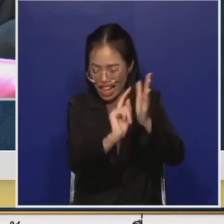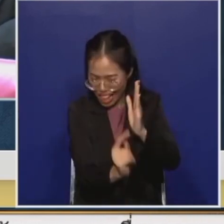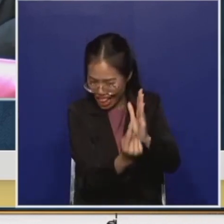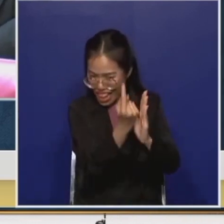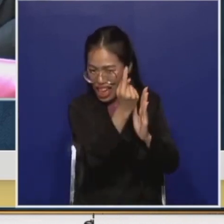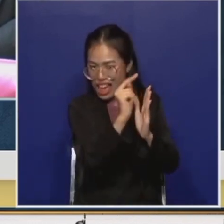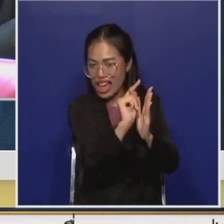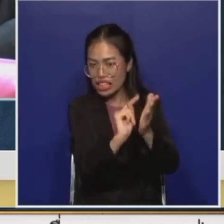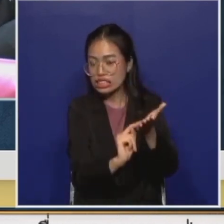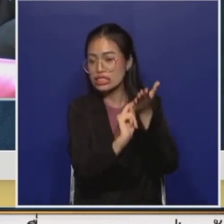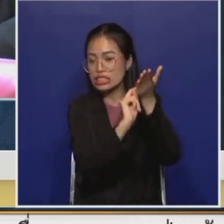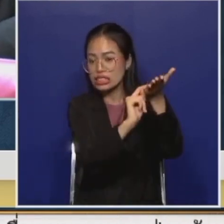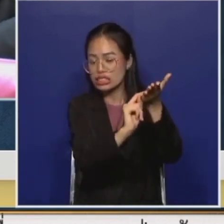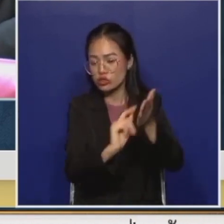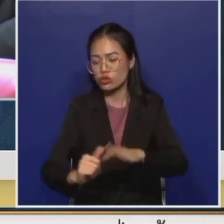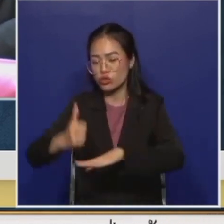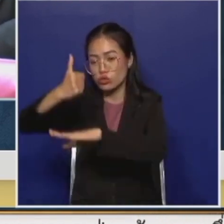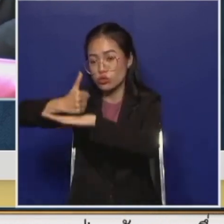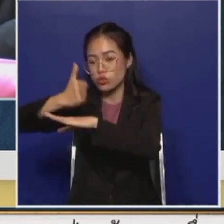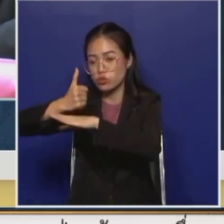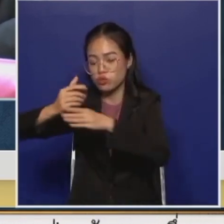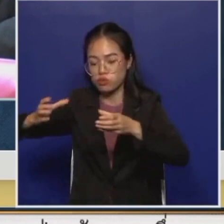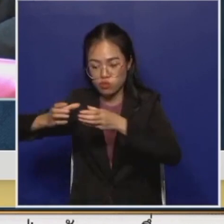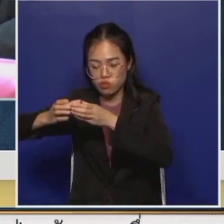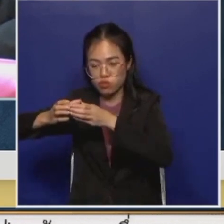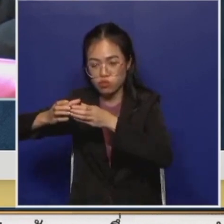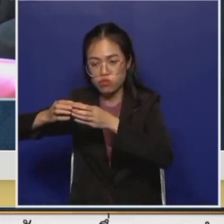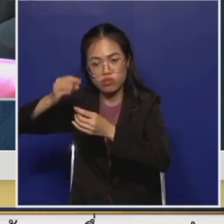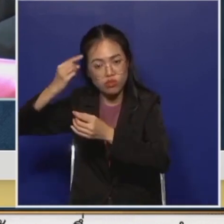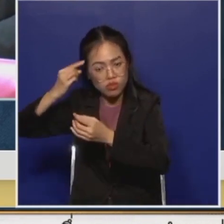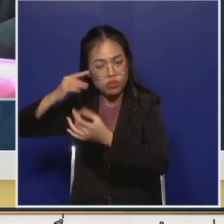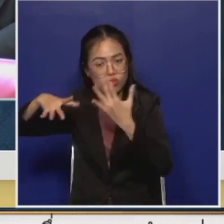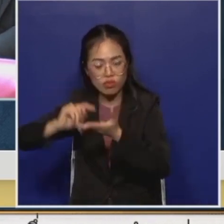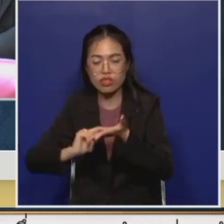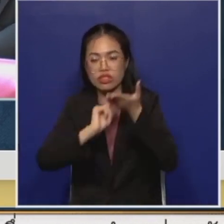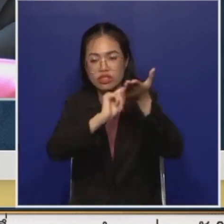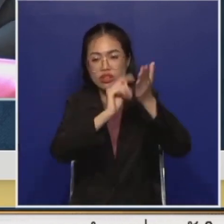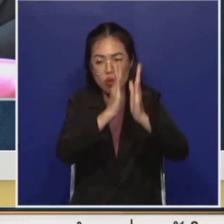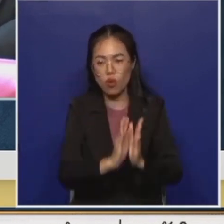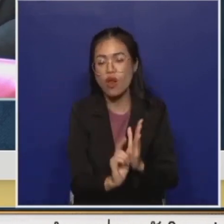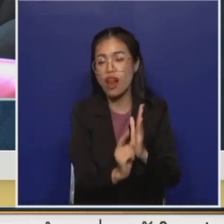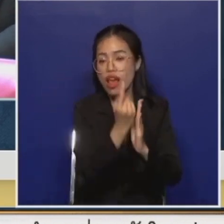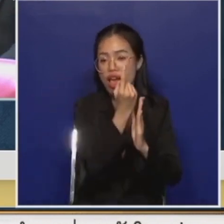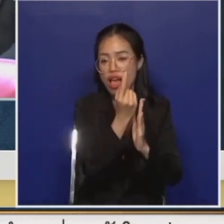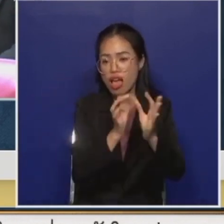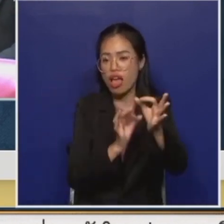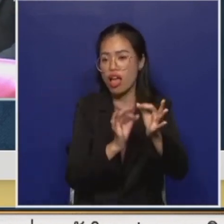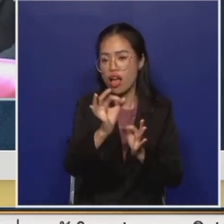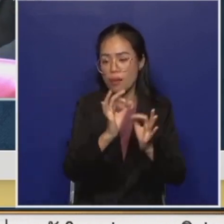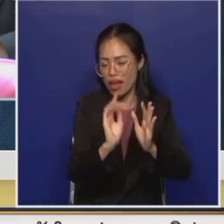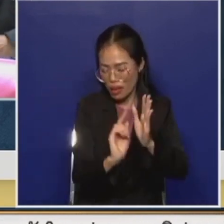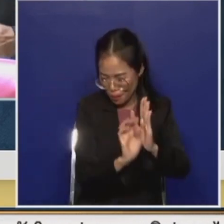หลังจากที่ท่านผู้นำฝายค้านเป็นผู้เสนอยะติท่านแรกนะครับได้อัพิปลนำ